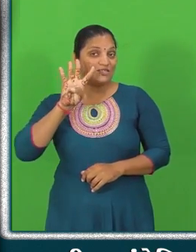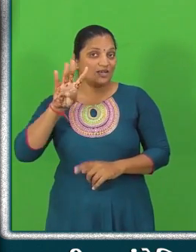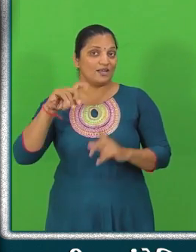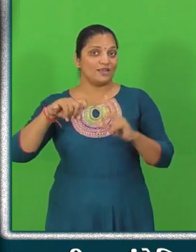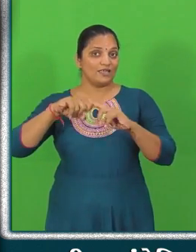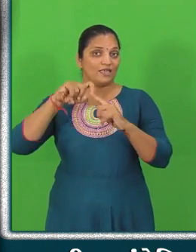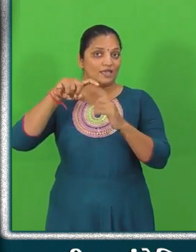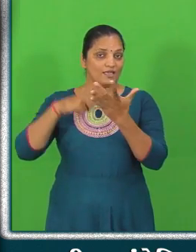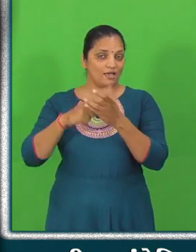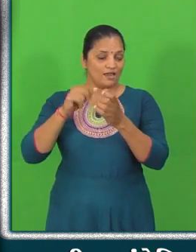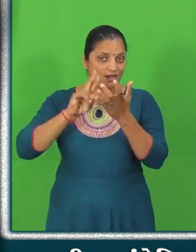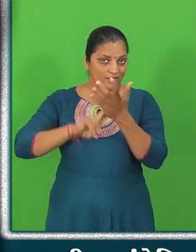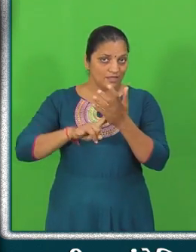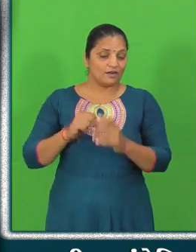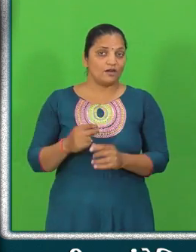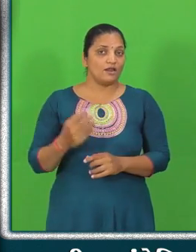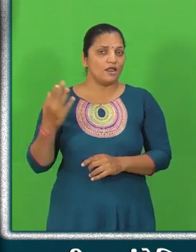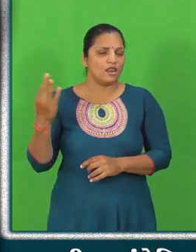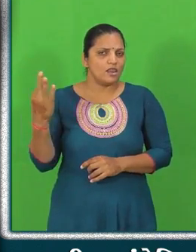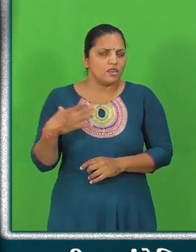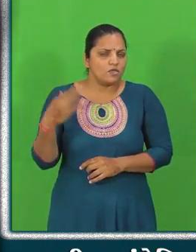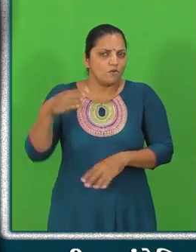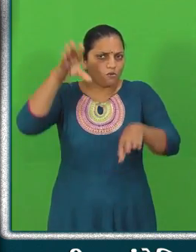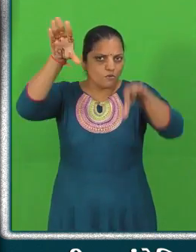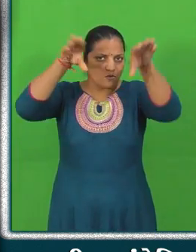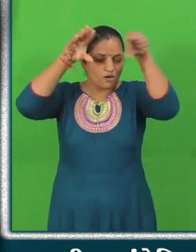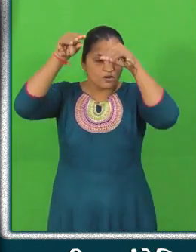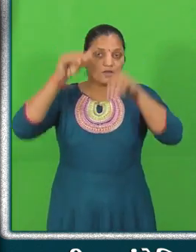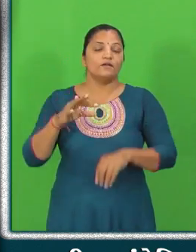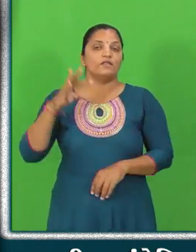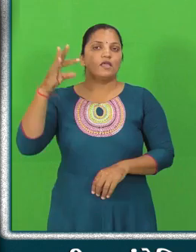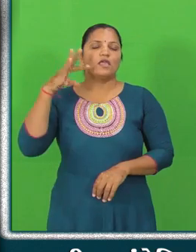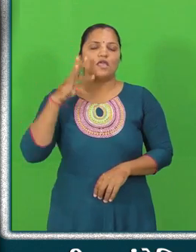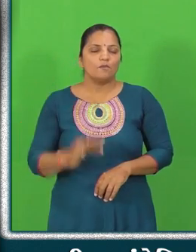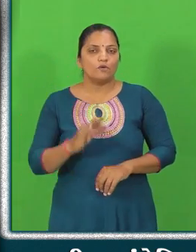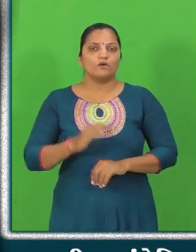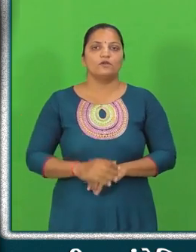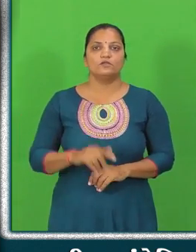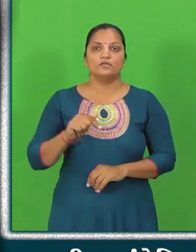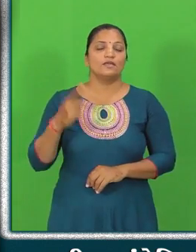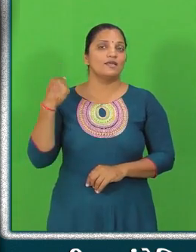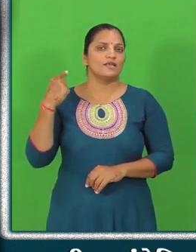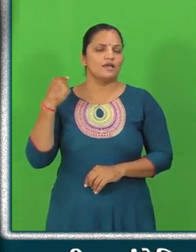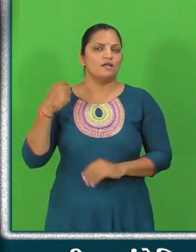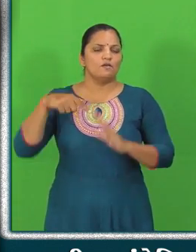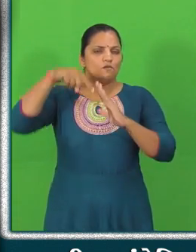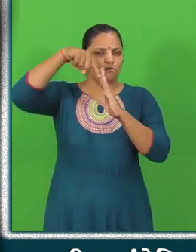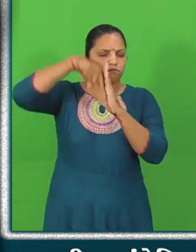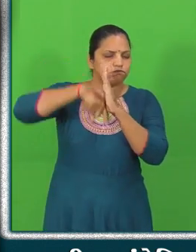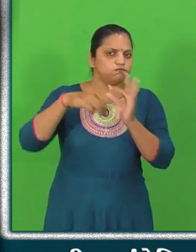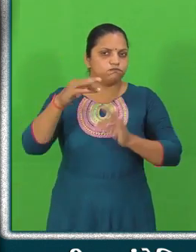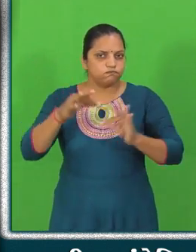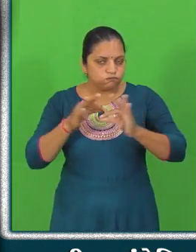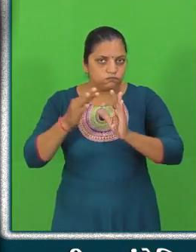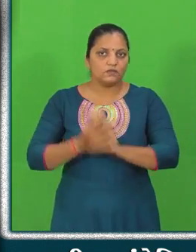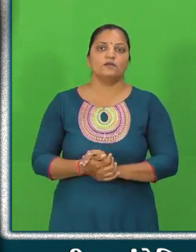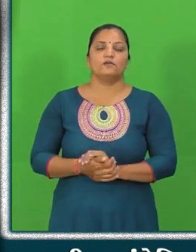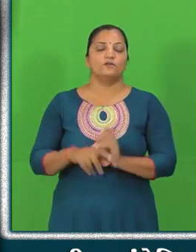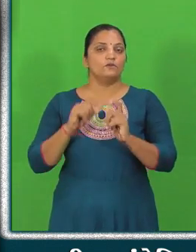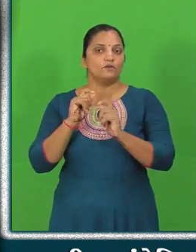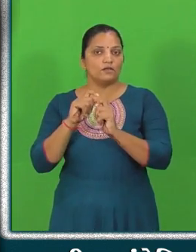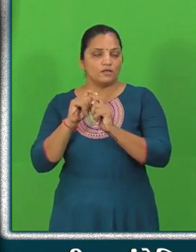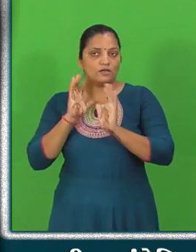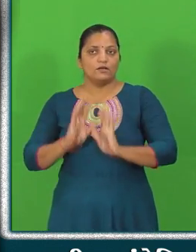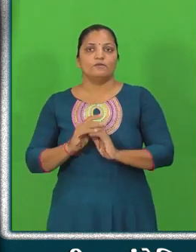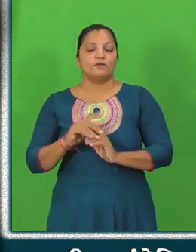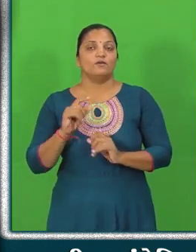પછી આપણે જે કંઈ શીખવાના છીએ શીખવા માટે બહુ જ અગત્યના છે અને આપણે ગઈકાલે એના વિશે બહુ જ ડિટેલમાં આપણે કામ કર્યું હતું।